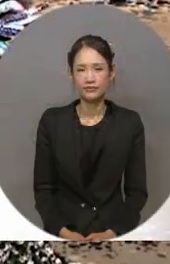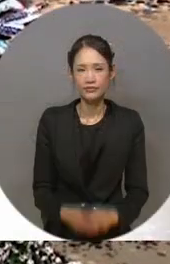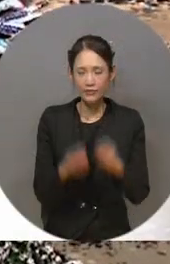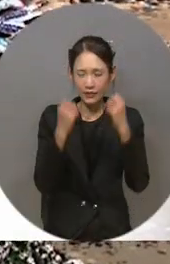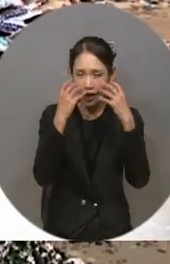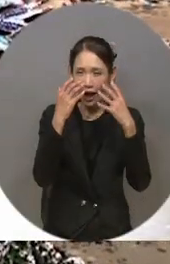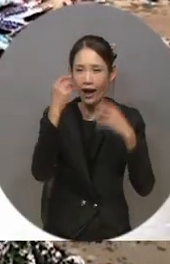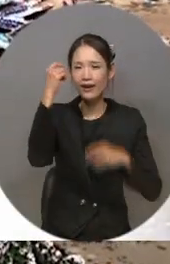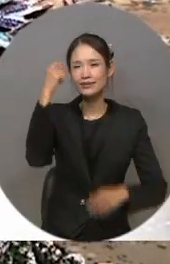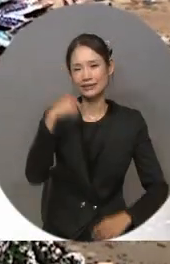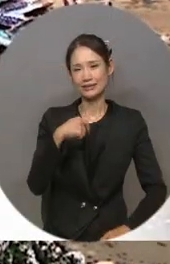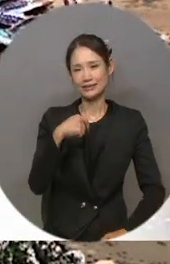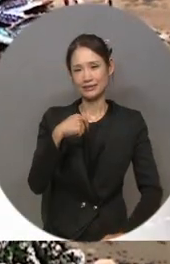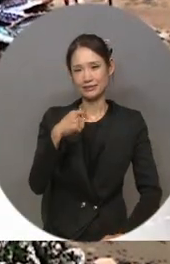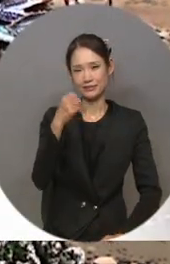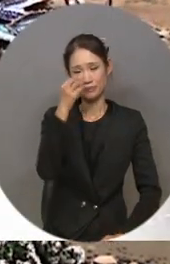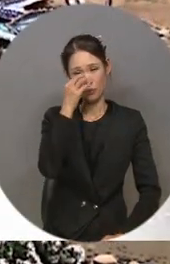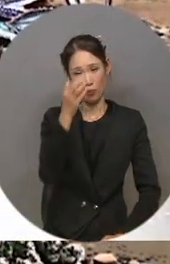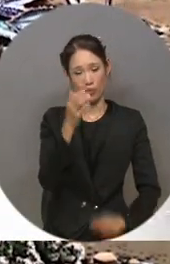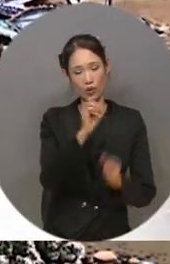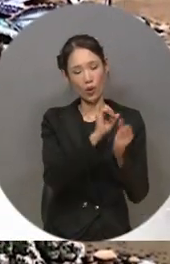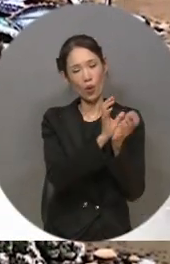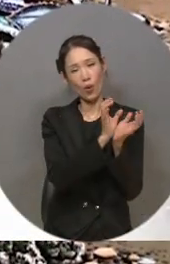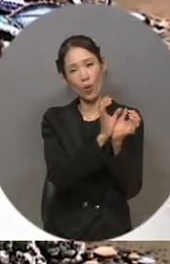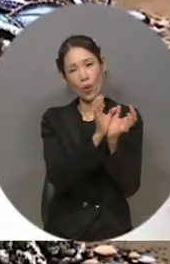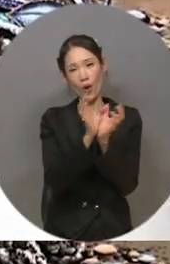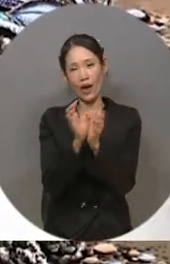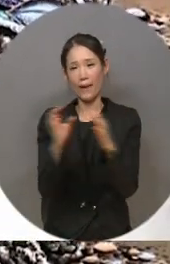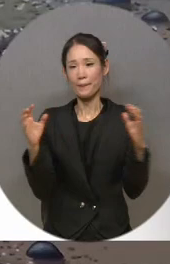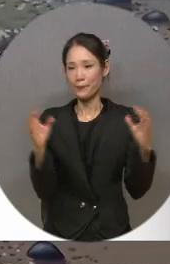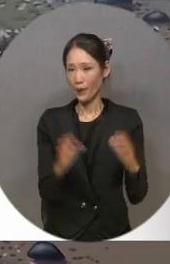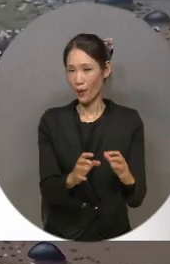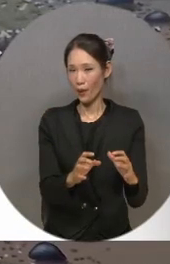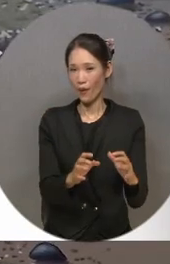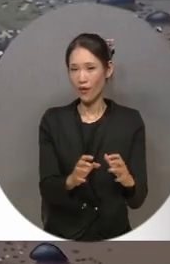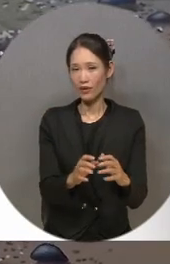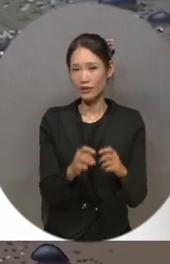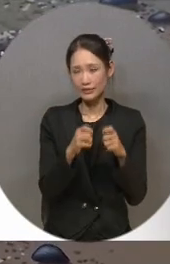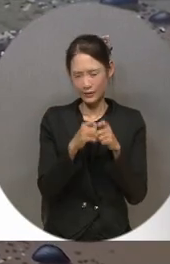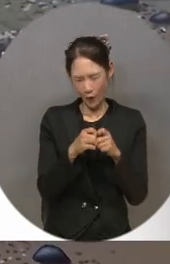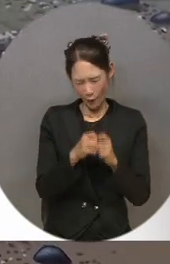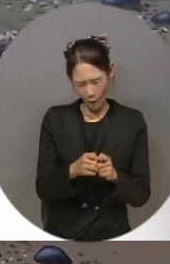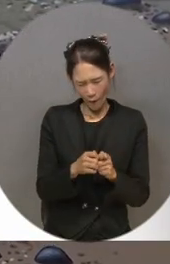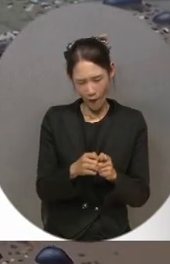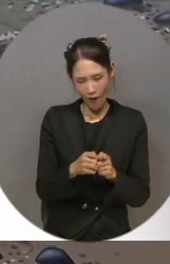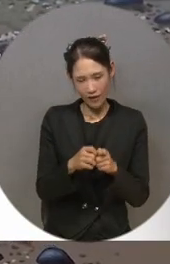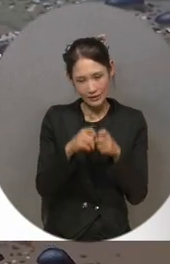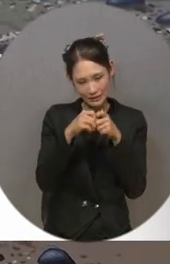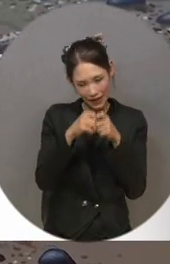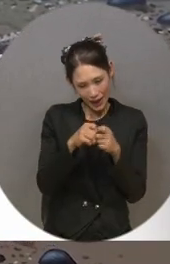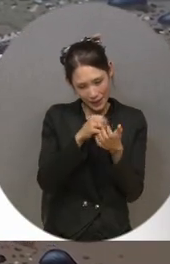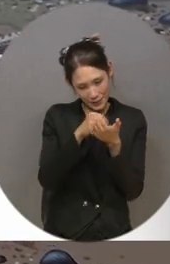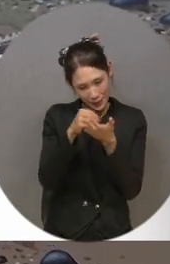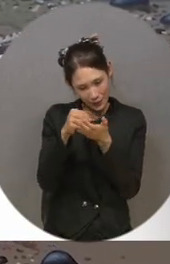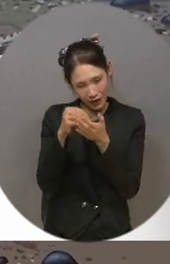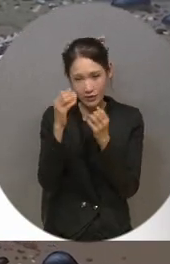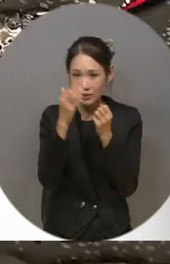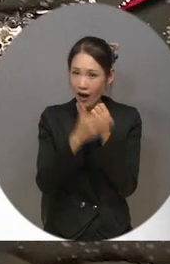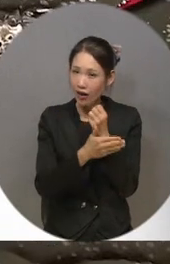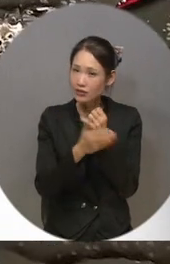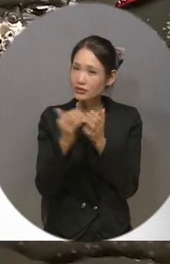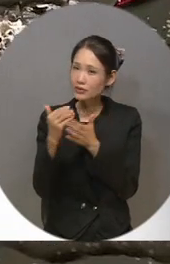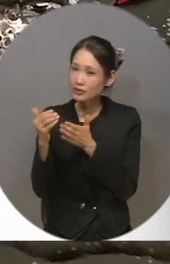생동감이 넘쳐 보이는 꽃게들이 바닷가에 모여 있는 모습이 정교하고 세밀하게 표현돼 사진인지